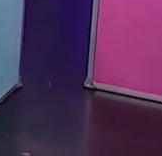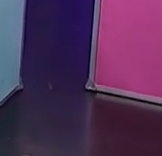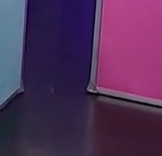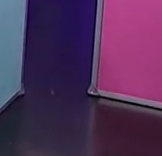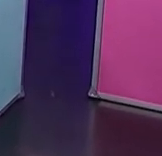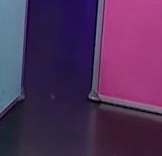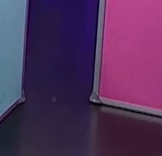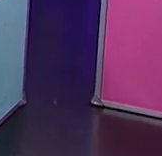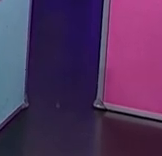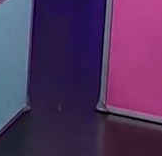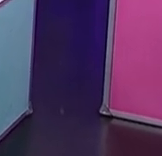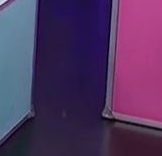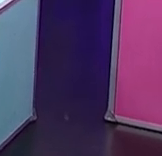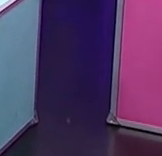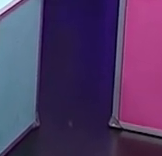semua